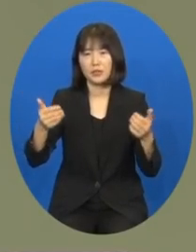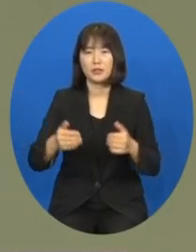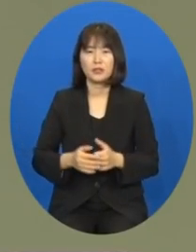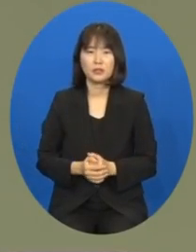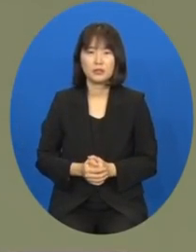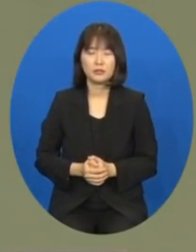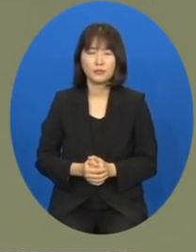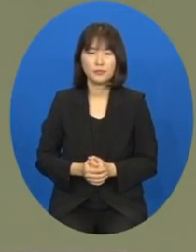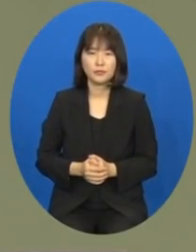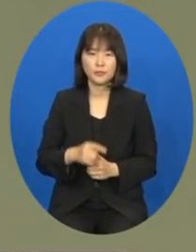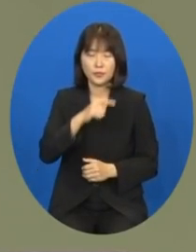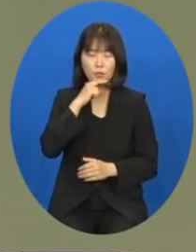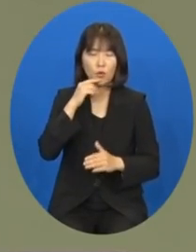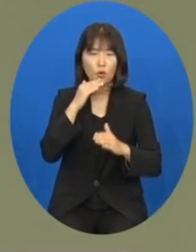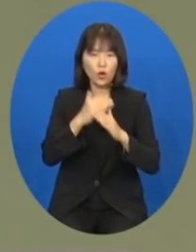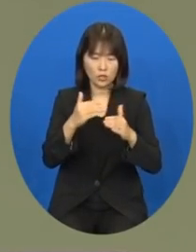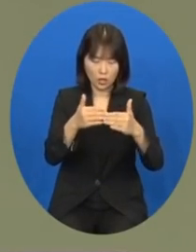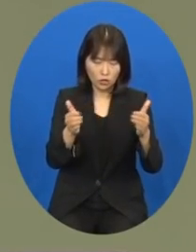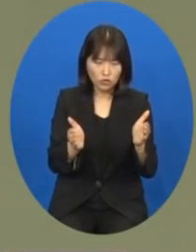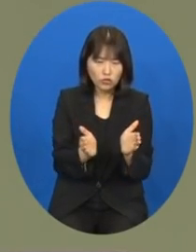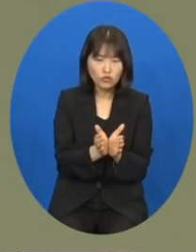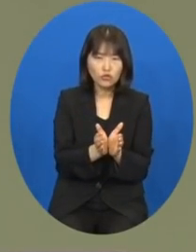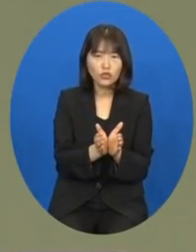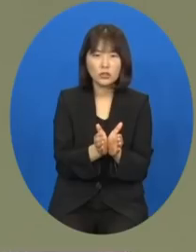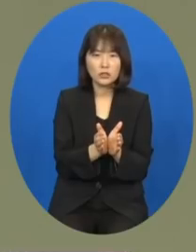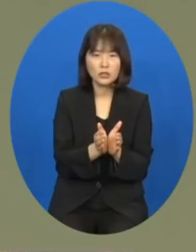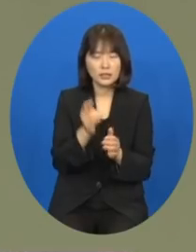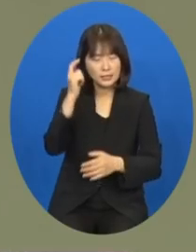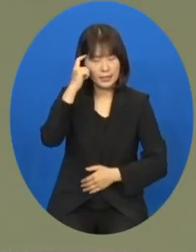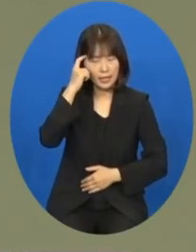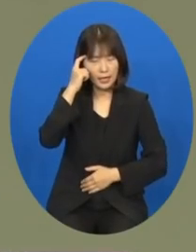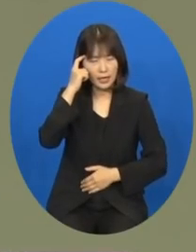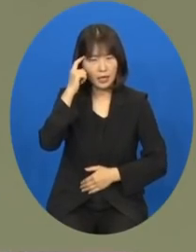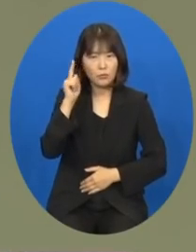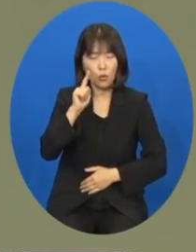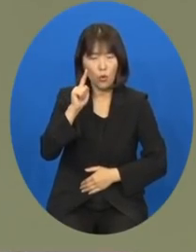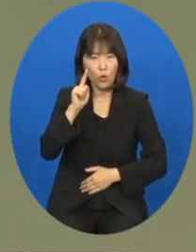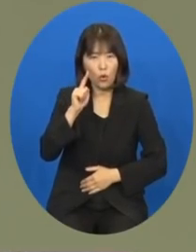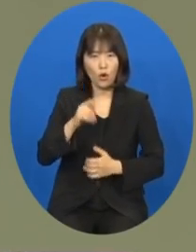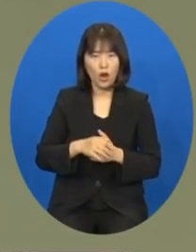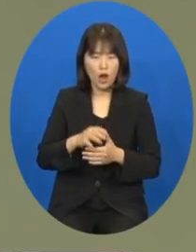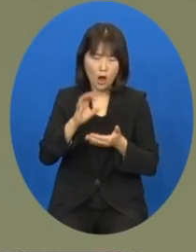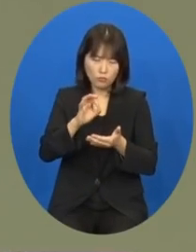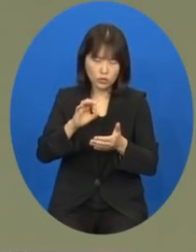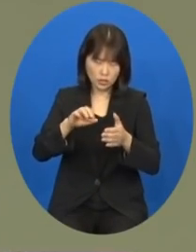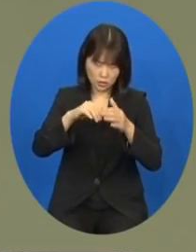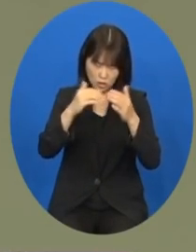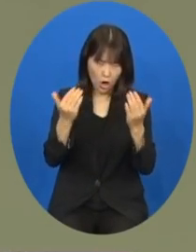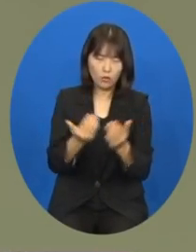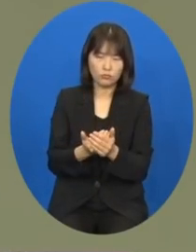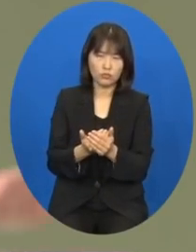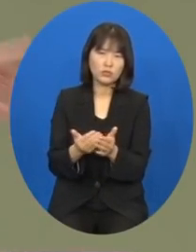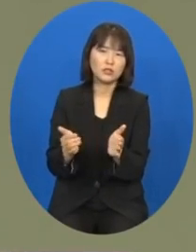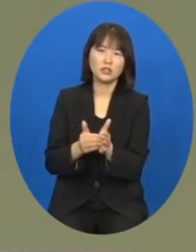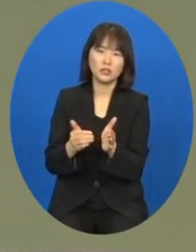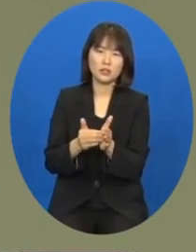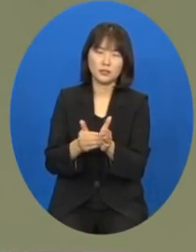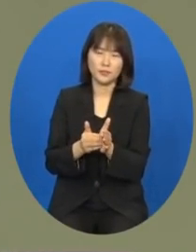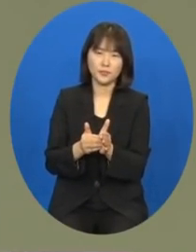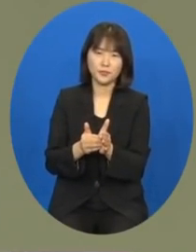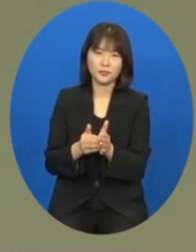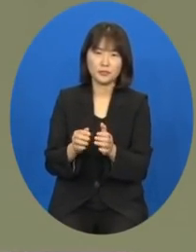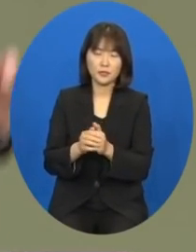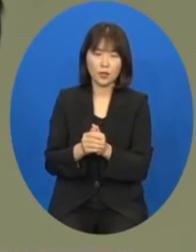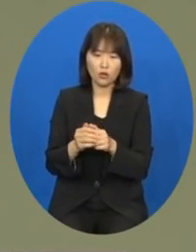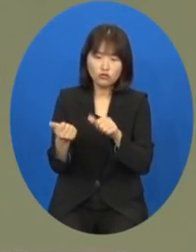공산주의에 밑바탕에 뭐가 있죠 유물 넌 이라고 하는 물질이 전부다 라는 거예요 천국과 지옥이 어딨냐 사후세계가 어딨냐 이 세상의